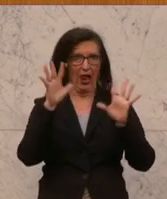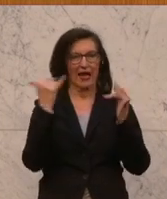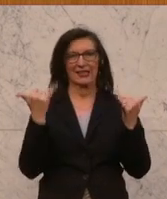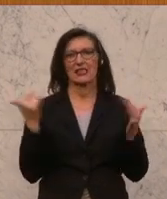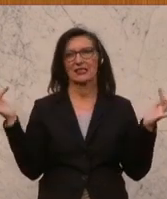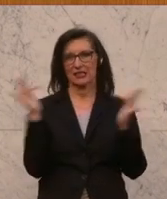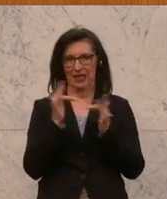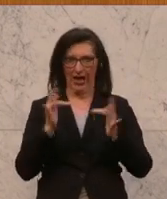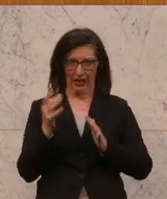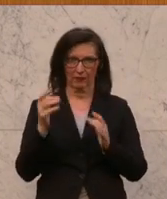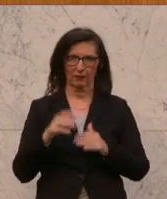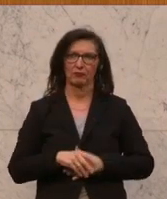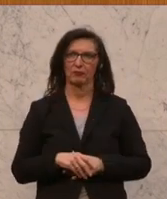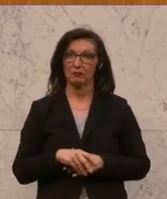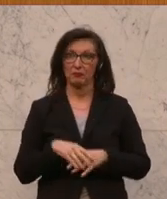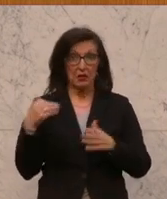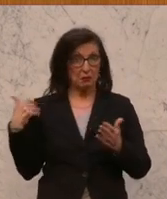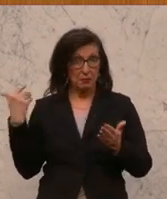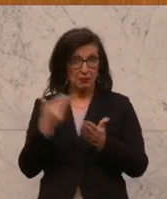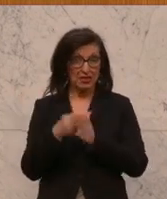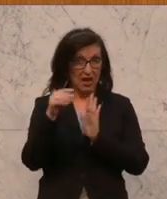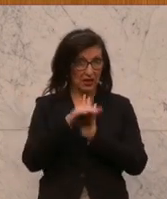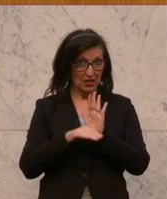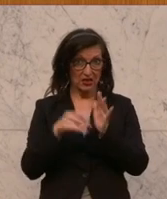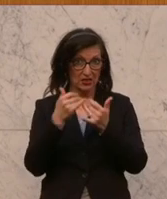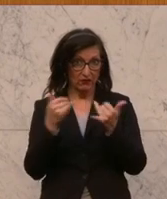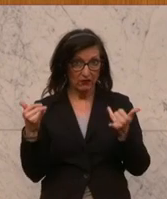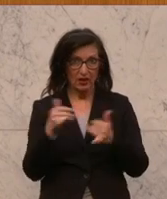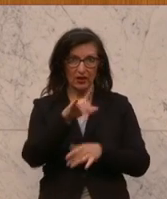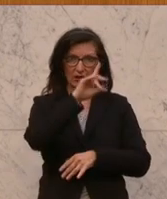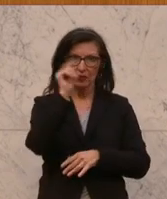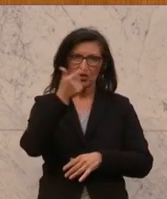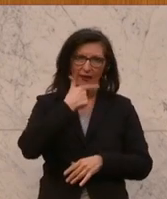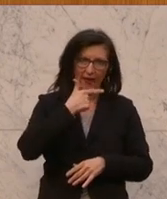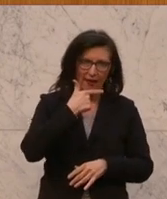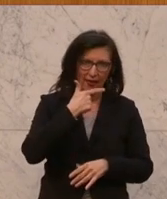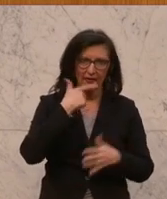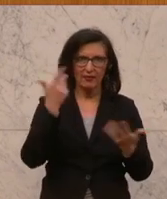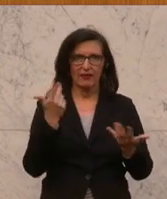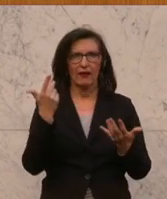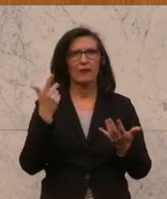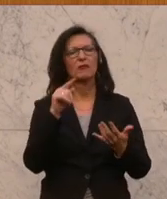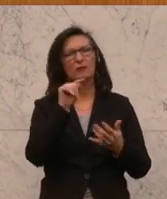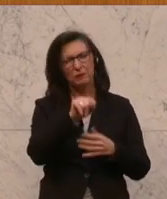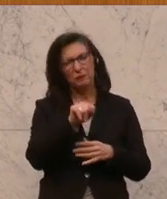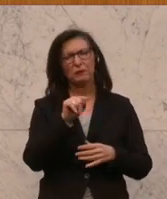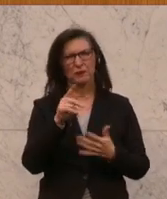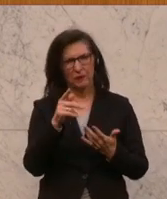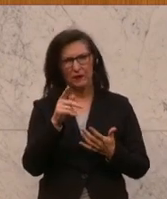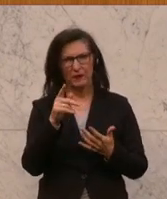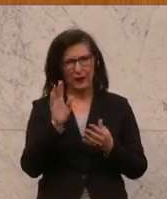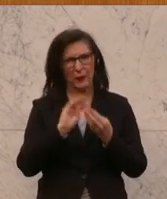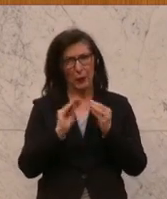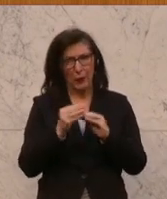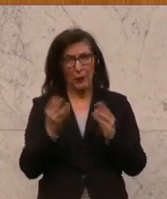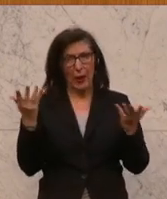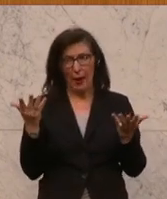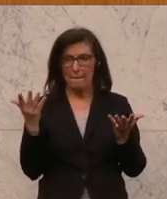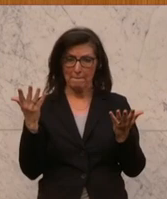Gesetzeslage, meine Damen und Herren, ist so, dass sie für die älteren Menschen und Mitmenschen ein größeres Hindernis darstellt.